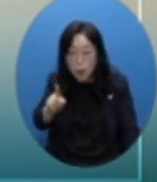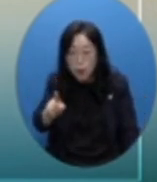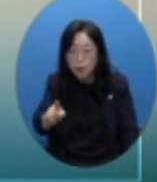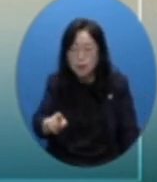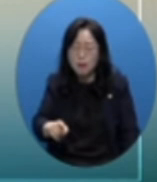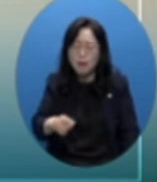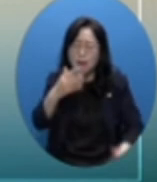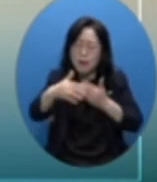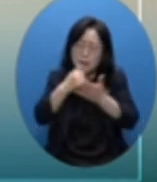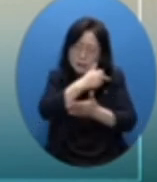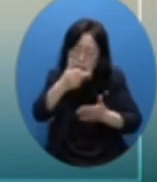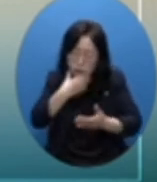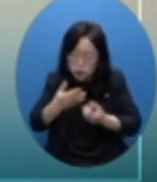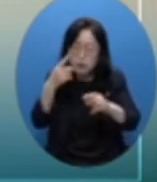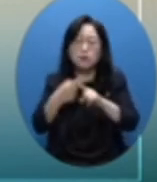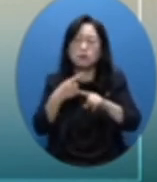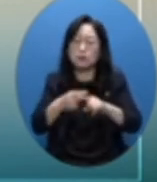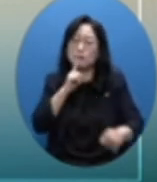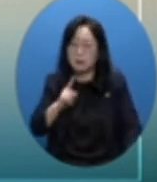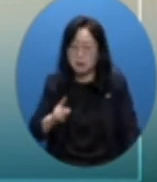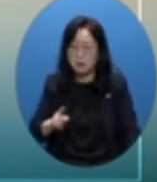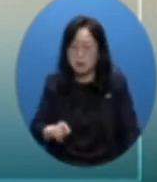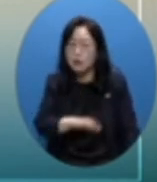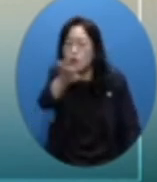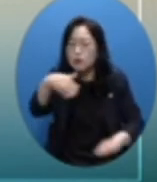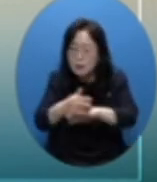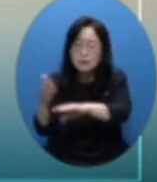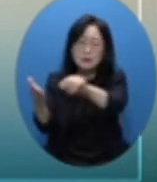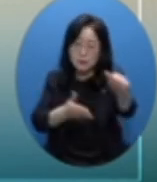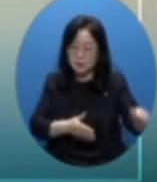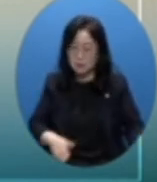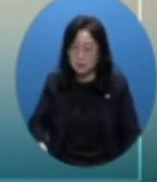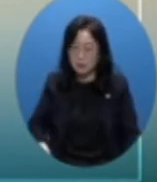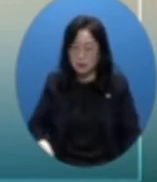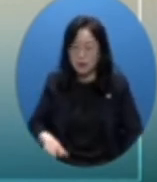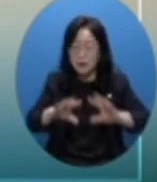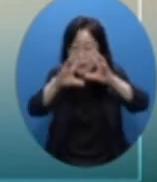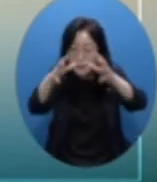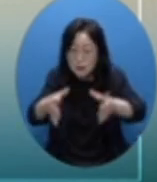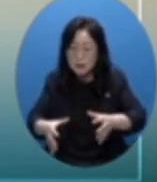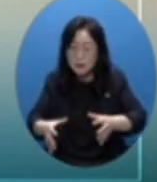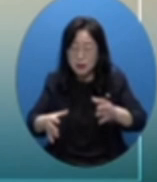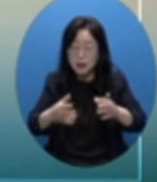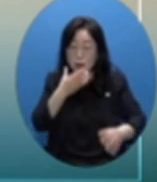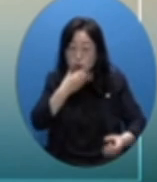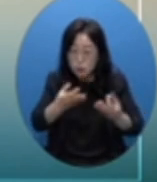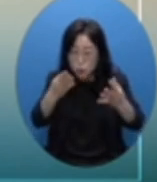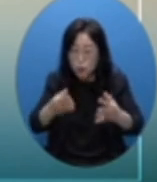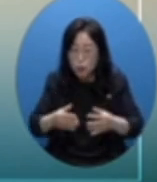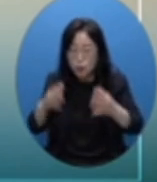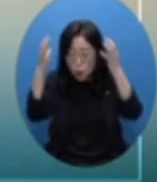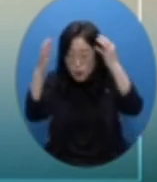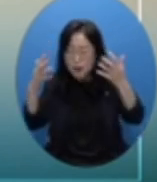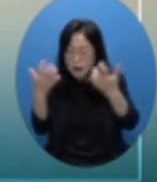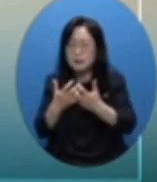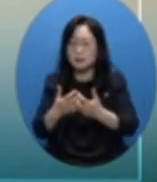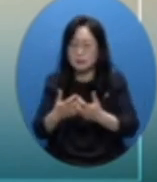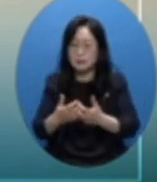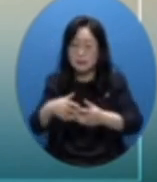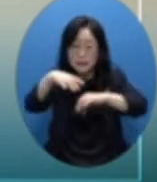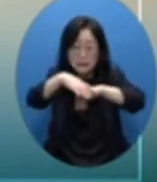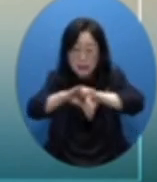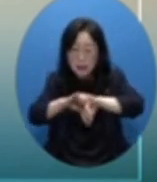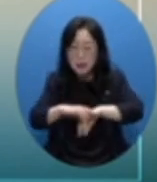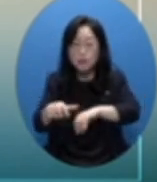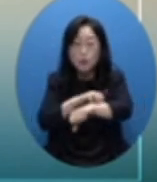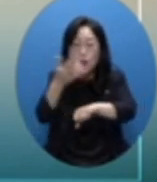바랍니다 세상 권한으로 가득하지만 권의 극복 으로도 가득하다 할렐루야 장애는 불편하다 그러마